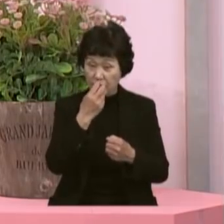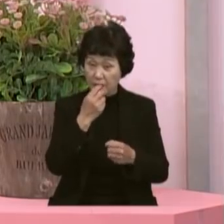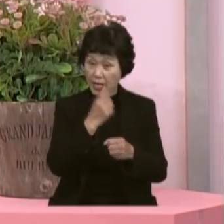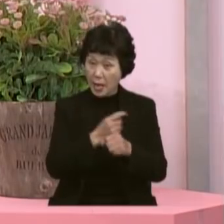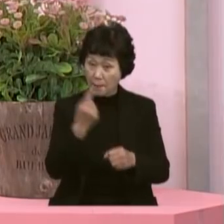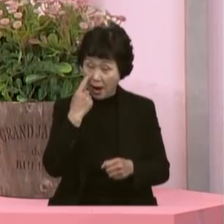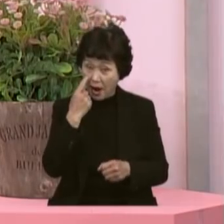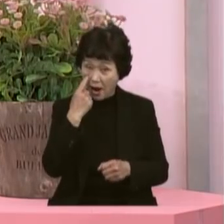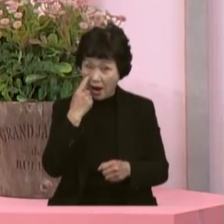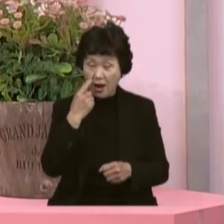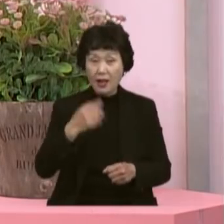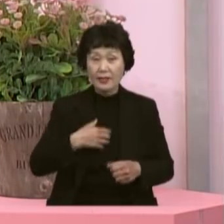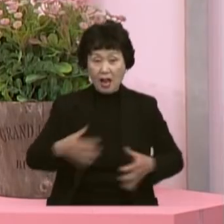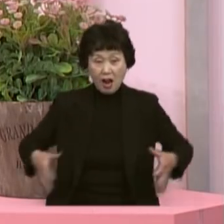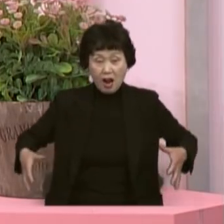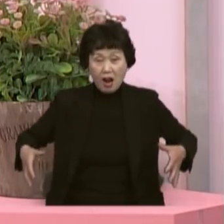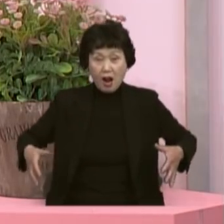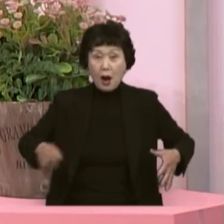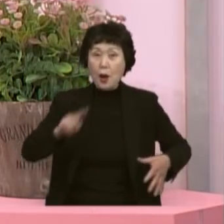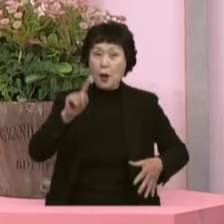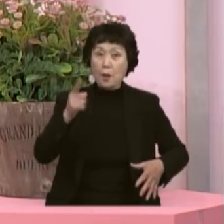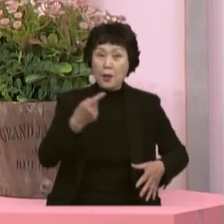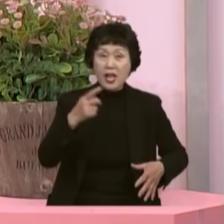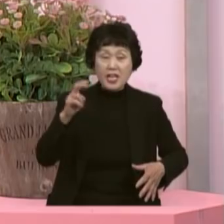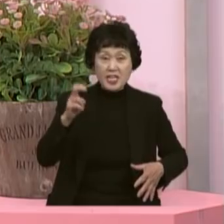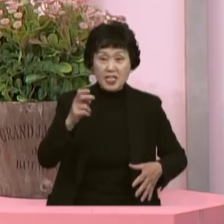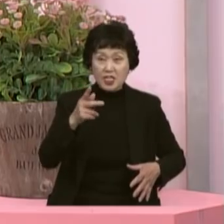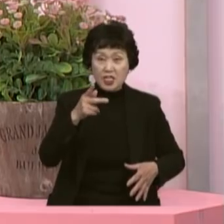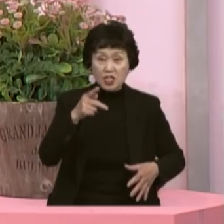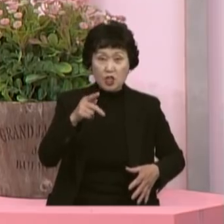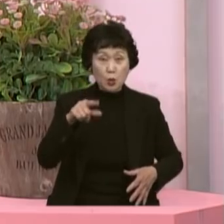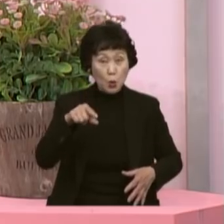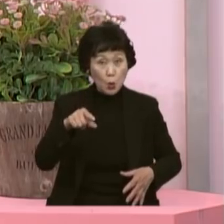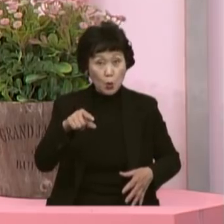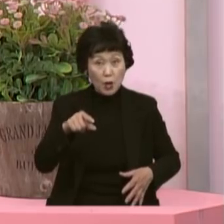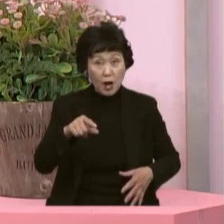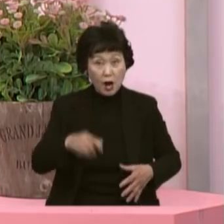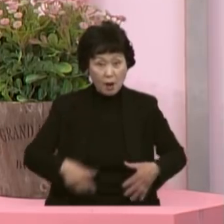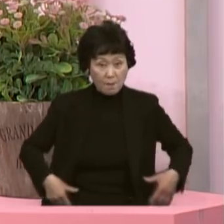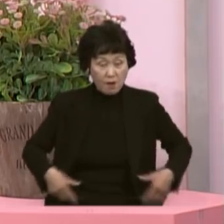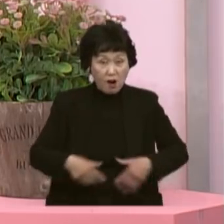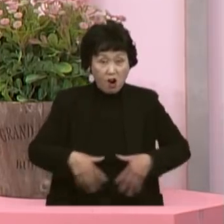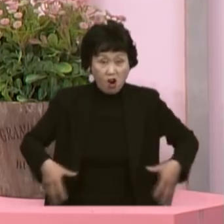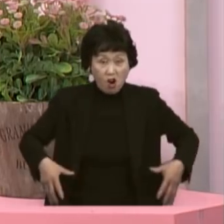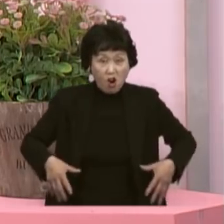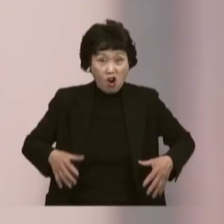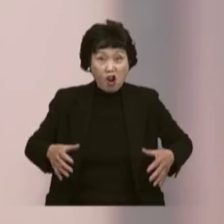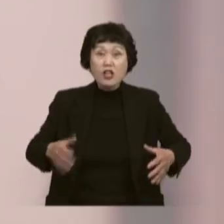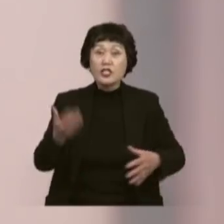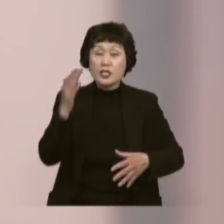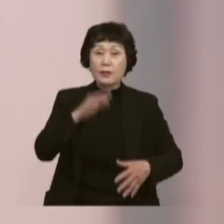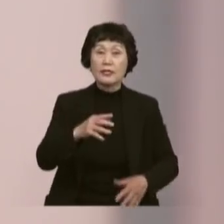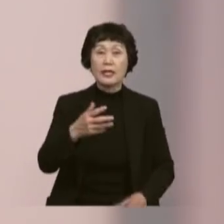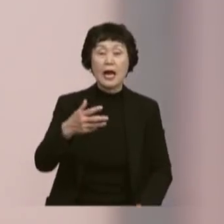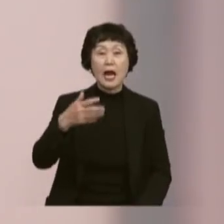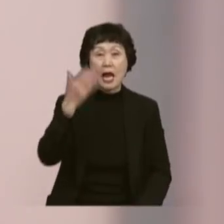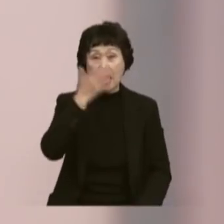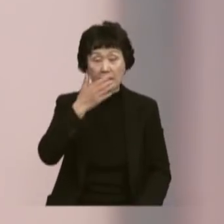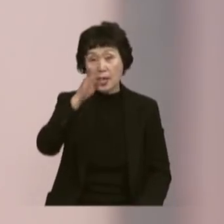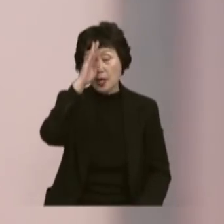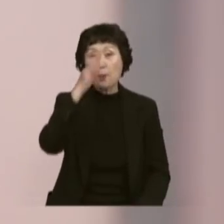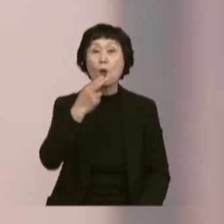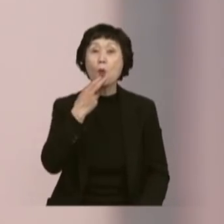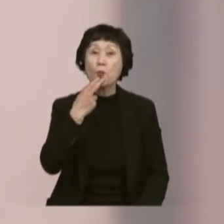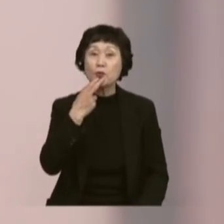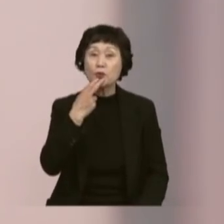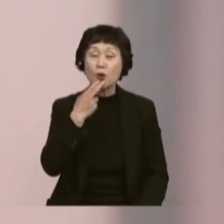제가 120kg에 허리가 52인치였어도 당뇨병이 없는 거예요. 그 전 병원에 안 가요. 근데 건강검진 딱